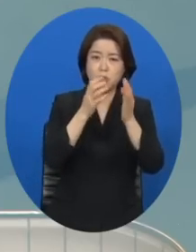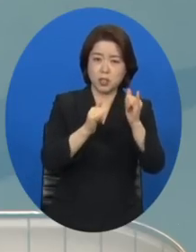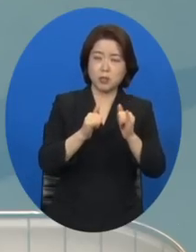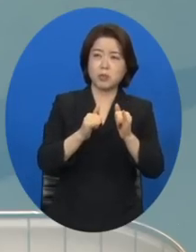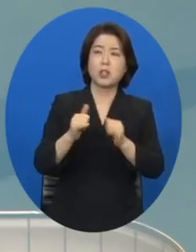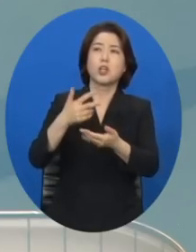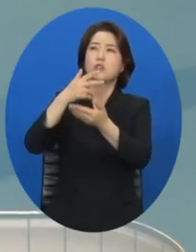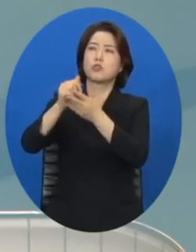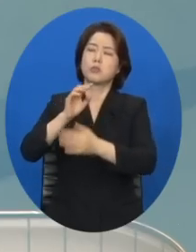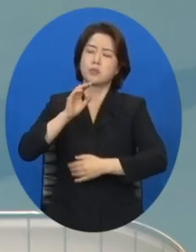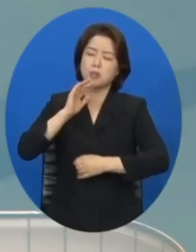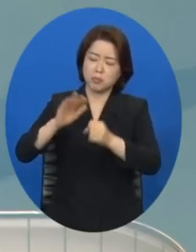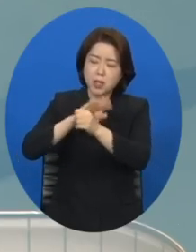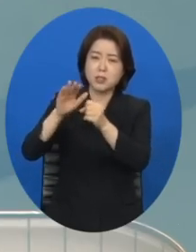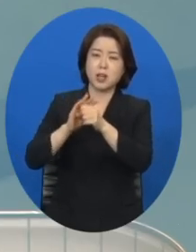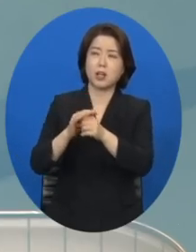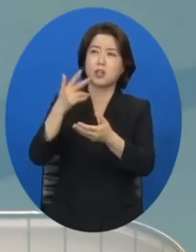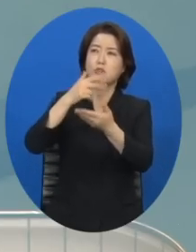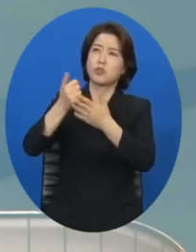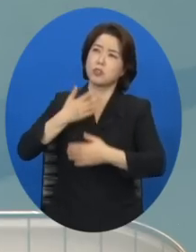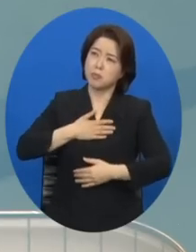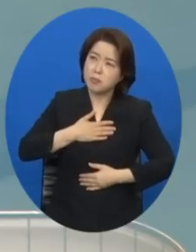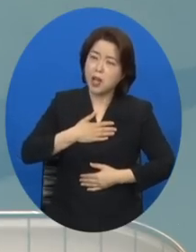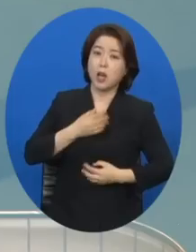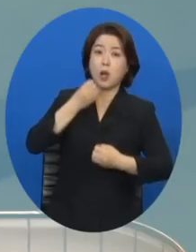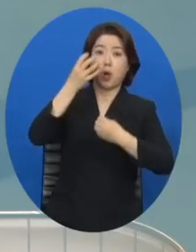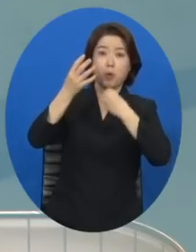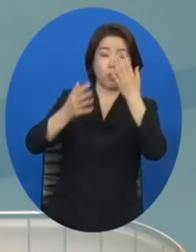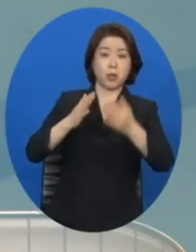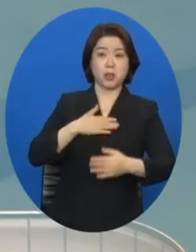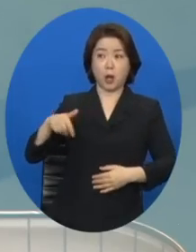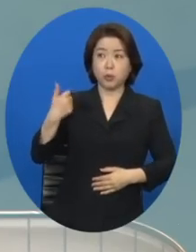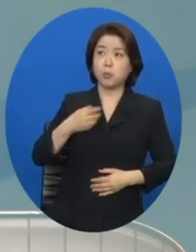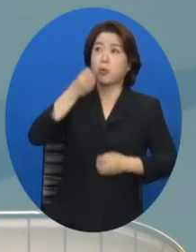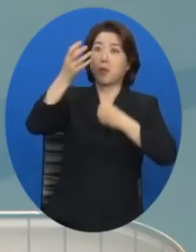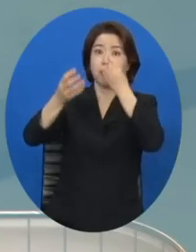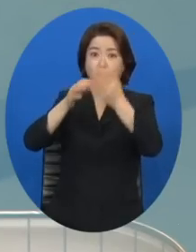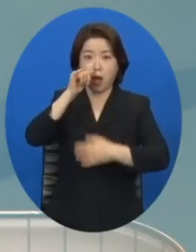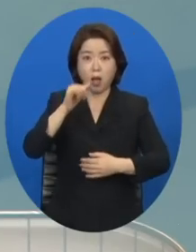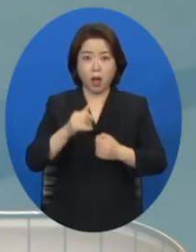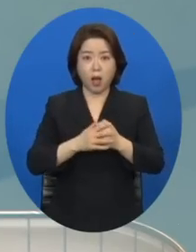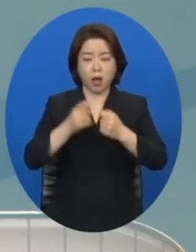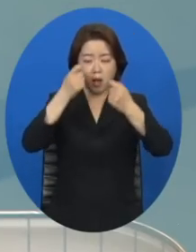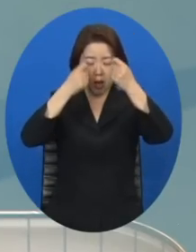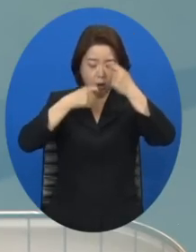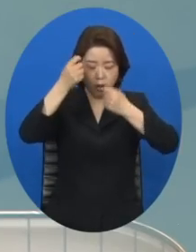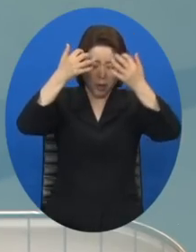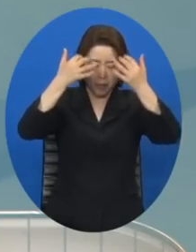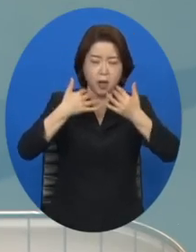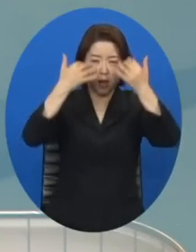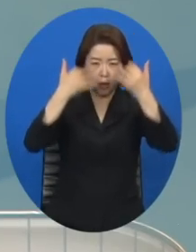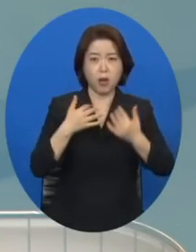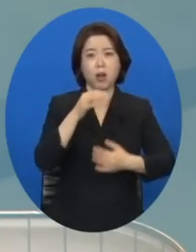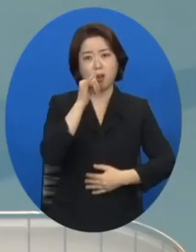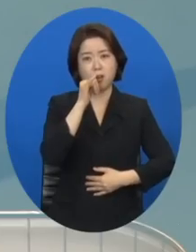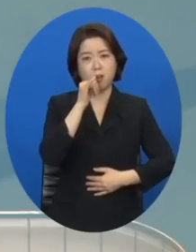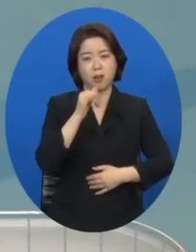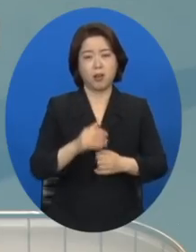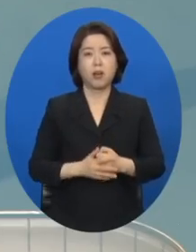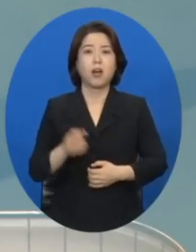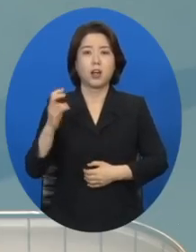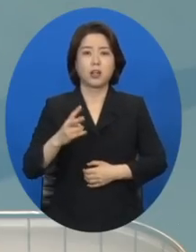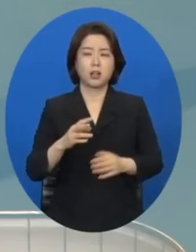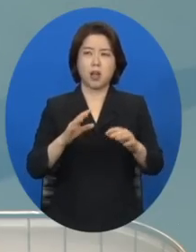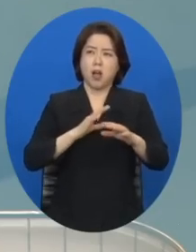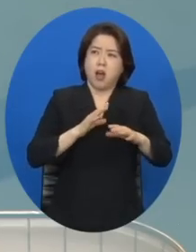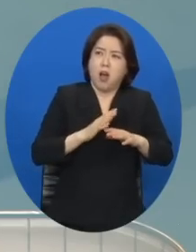너무나 사랑함을 주님이 아십니다라는 고백이 자기도 모르게 나오면서 눈물이 그렇게 흐르더랍니다 그러면서 그렇게